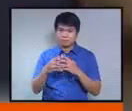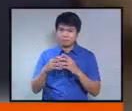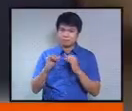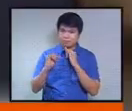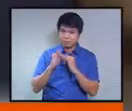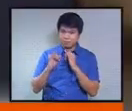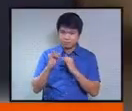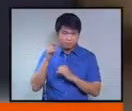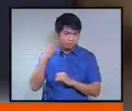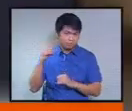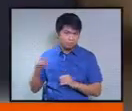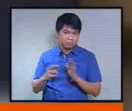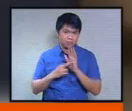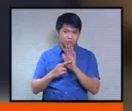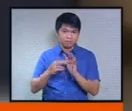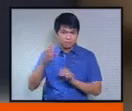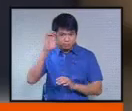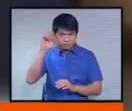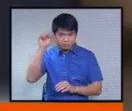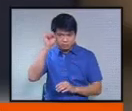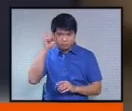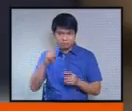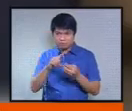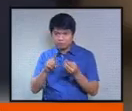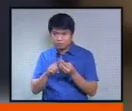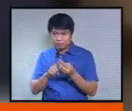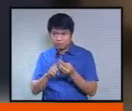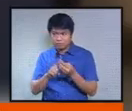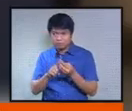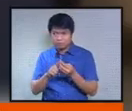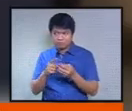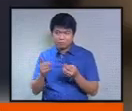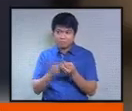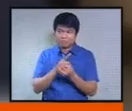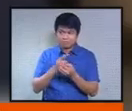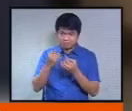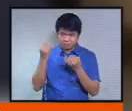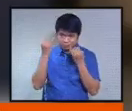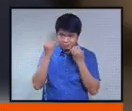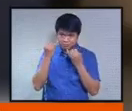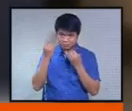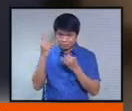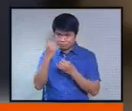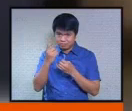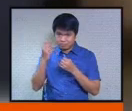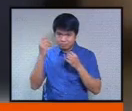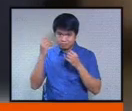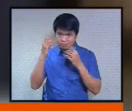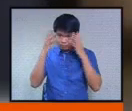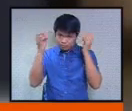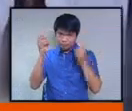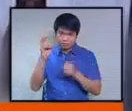si California Representative Eric Swalwell tungkol sa impeachment inquiry ni US President Donald Trump, nadinig sa kamera